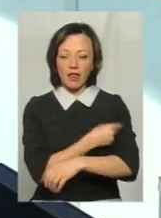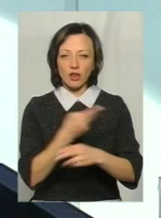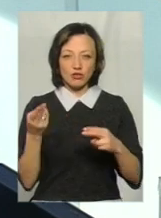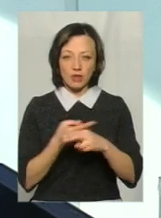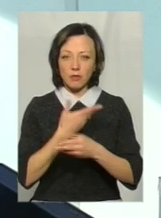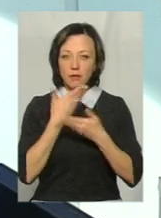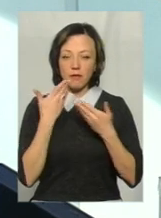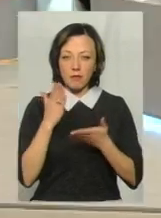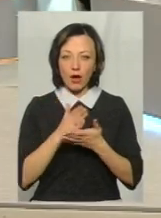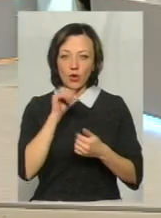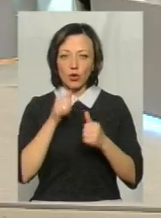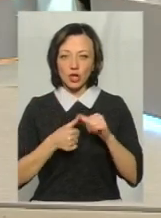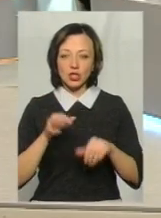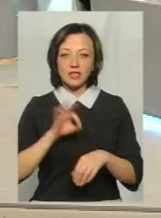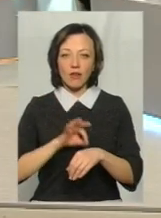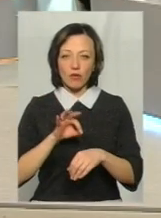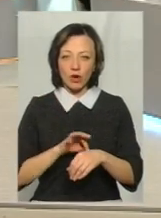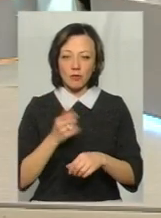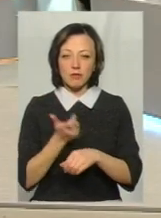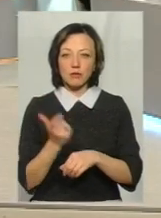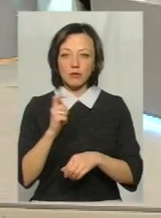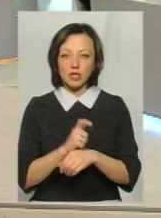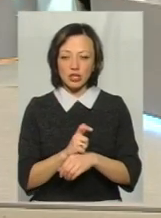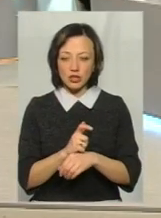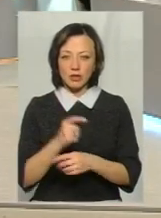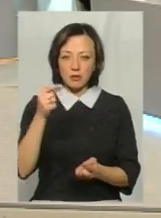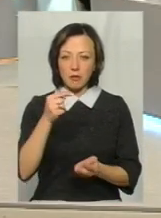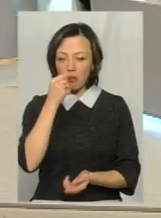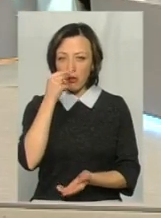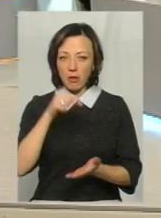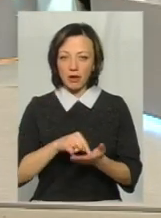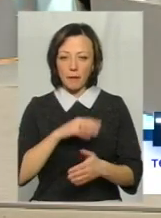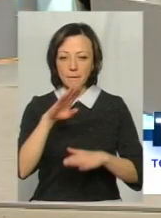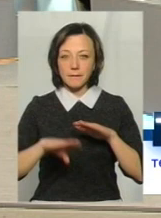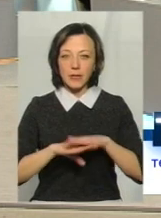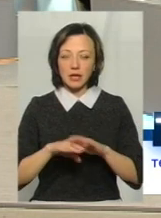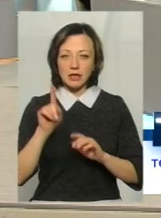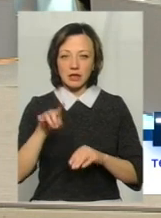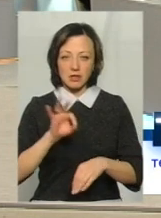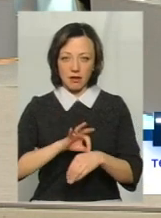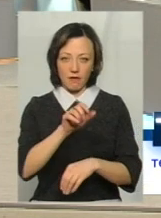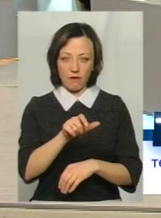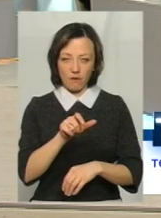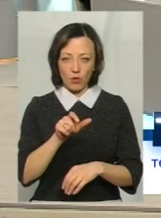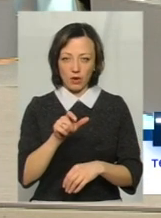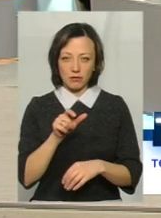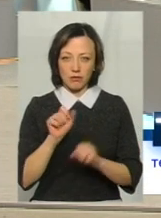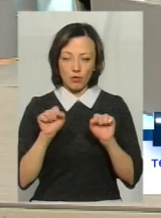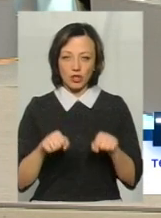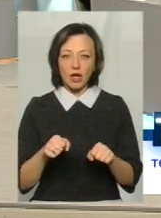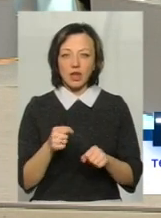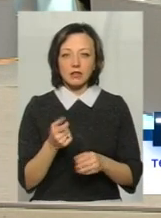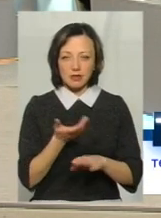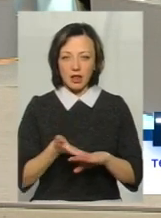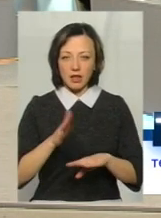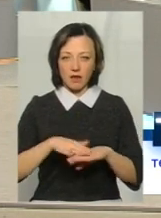ті, які мають якісь хронічні захворювання, вони більш підпадають під те, щоб захворіти. І такі достатньо